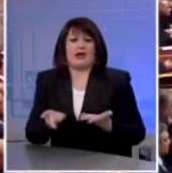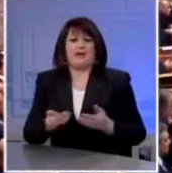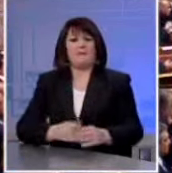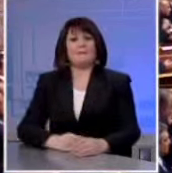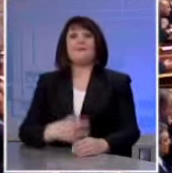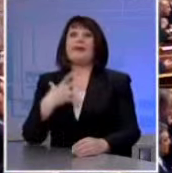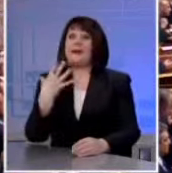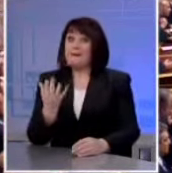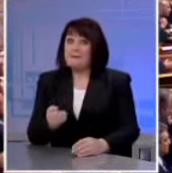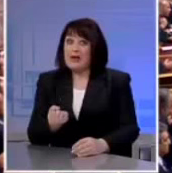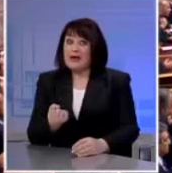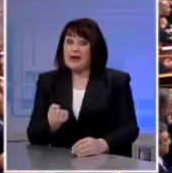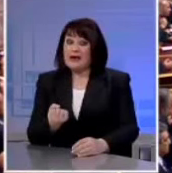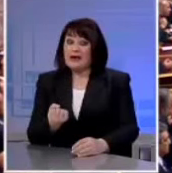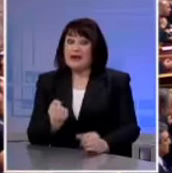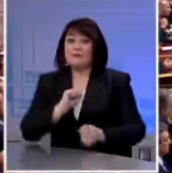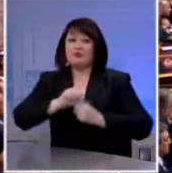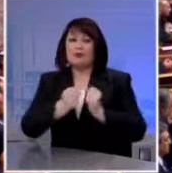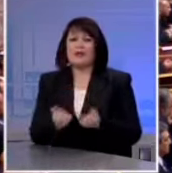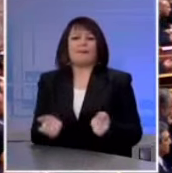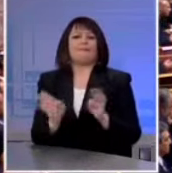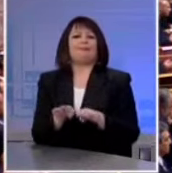υπήρξε τελικά μια επιχείρηση συγκάλυψης.